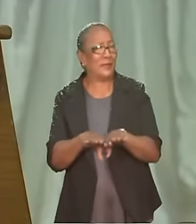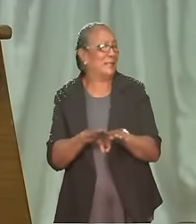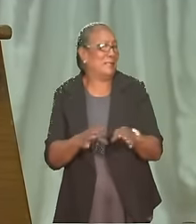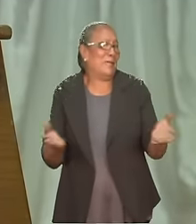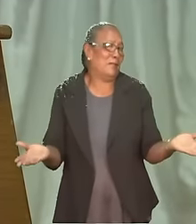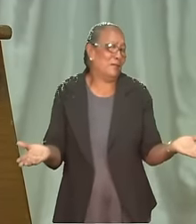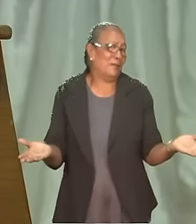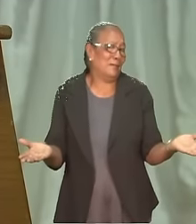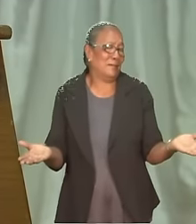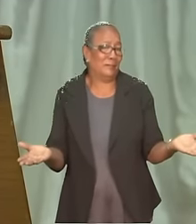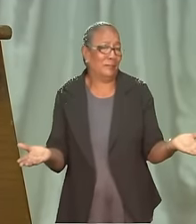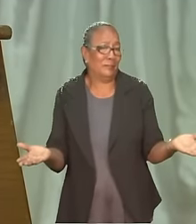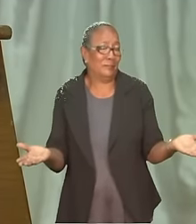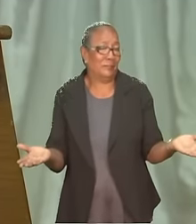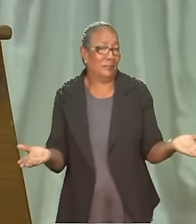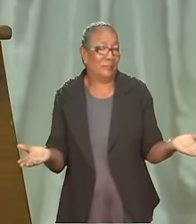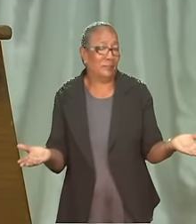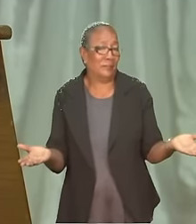speelt bij de samenleving.